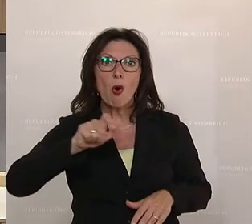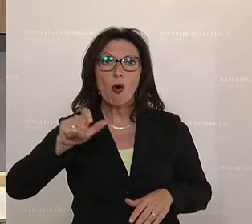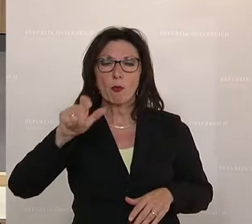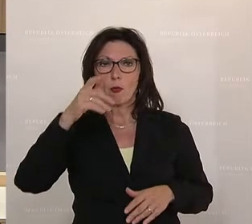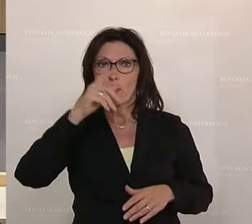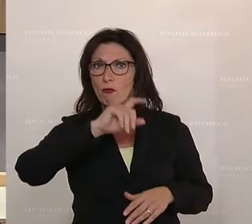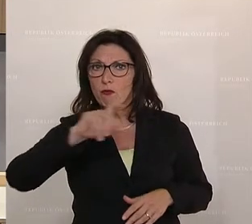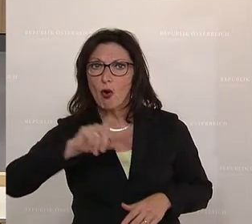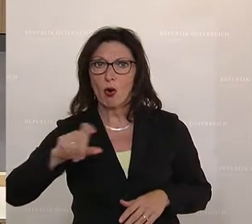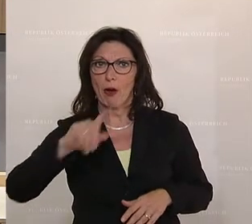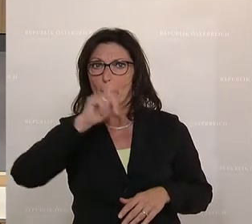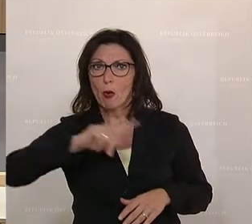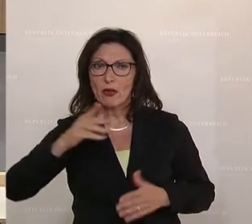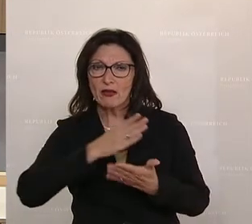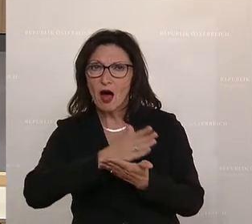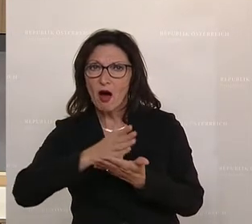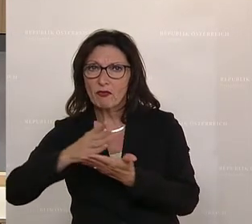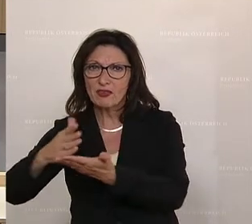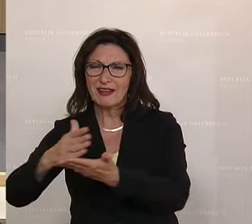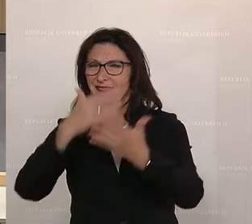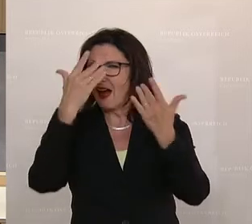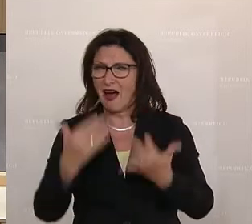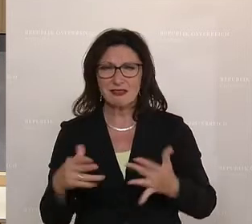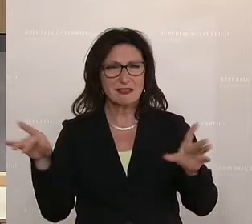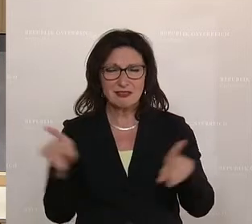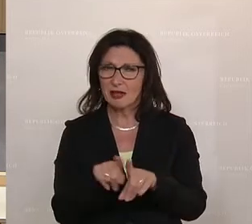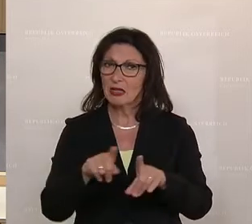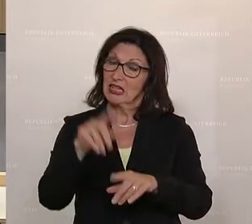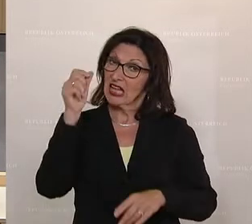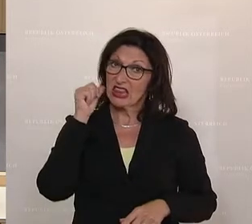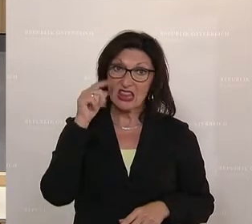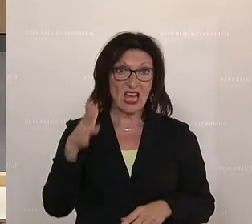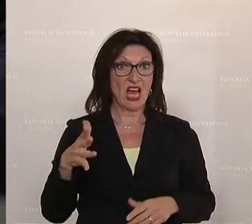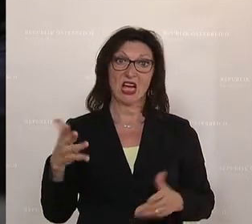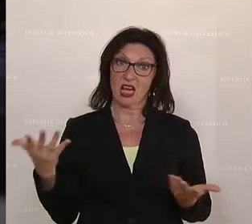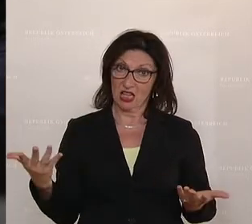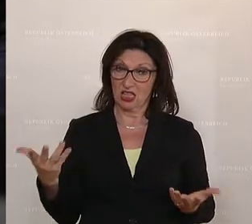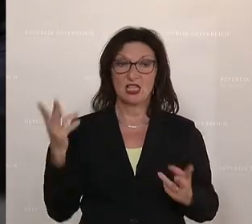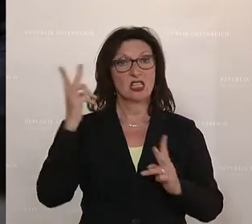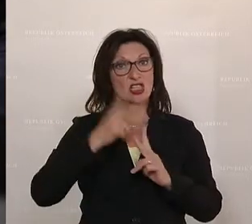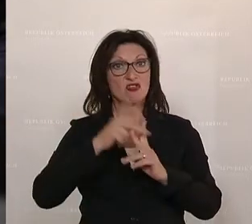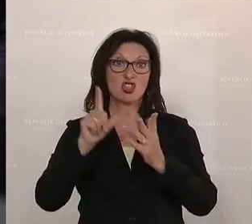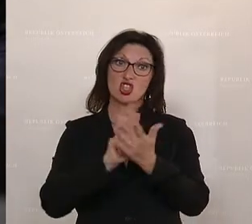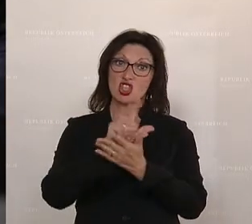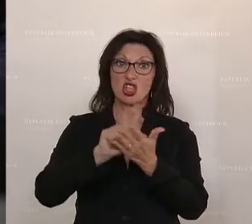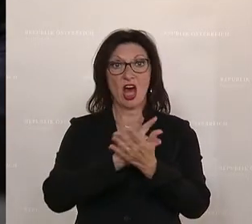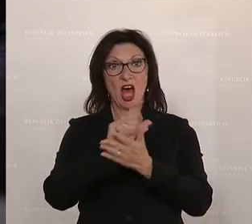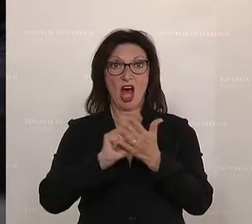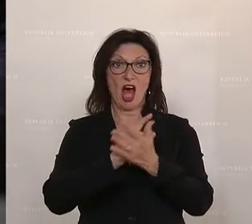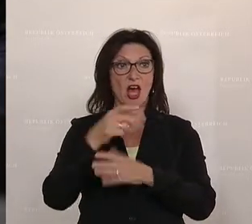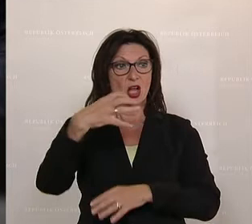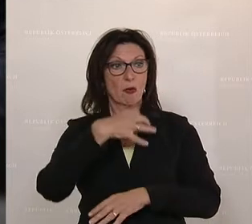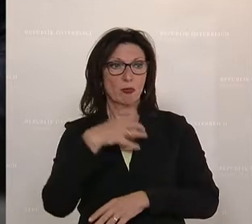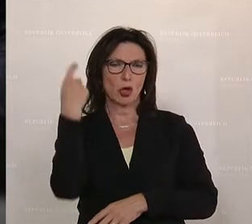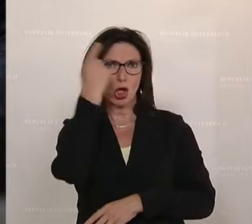dieselbe oder wird dieselbe sein. Jeden Tag erreichen mich persönlich zwischenzeitlich Fotos und Mails von besorgten Bürgern und